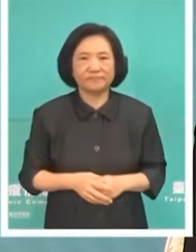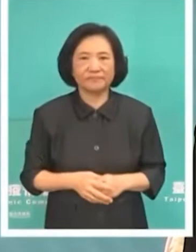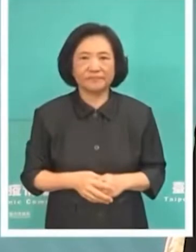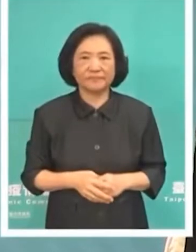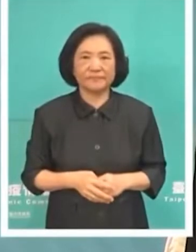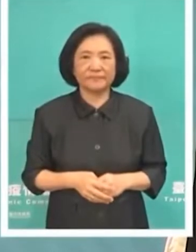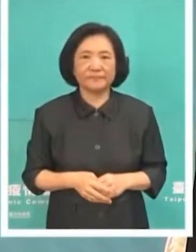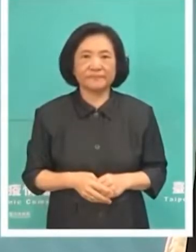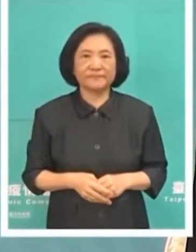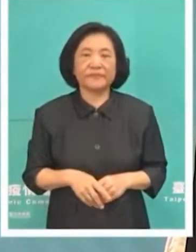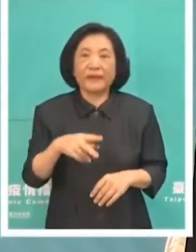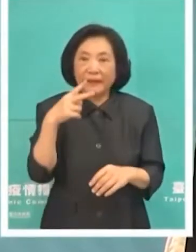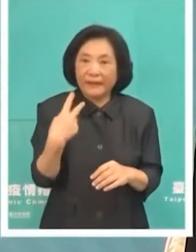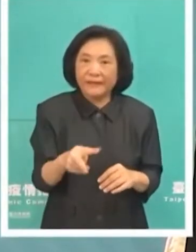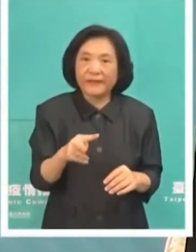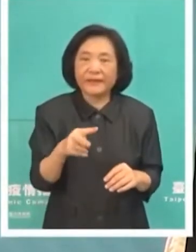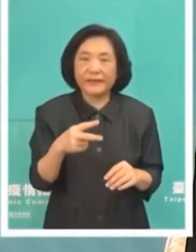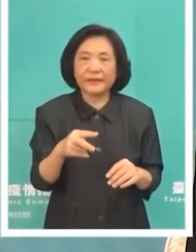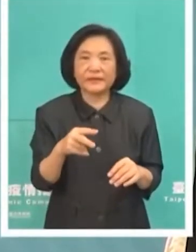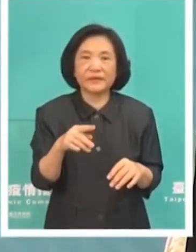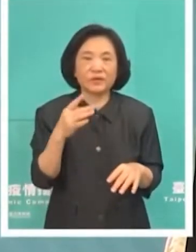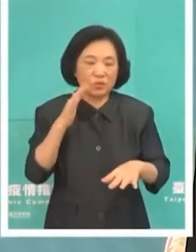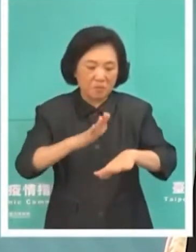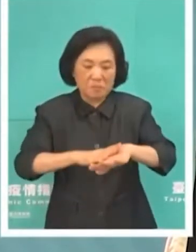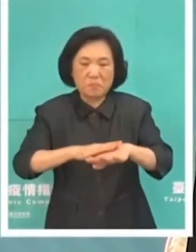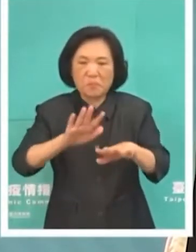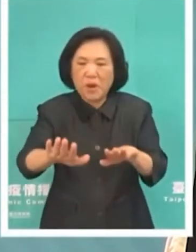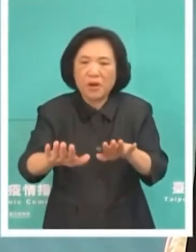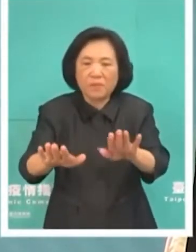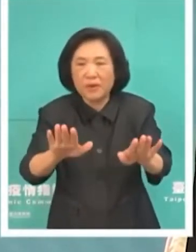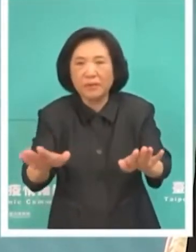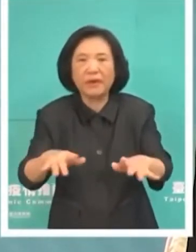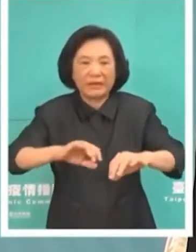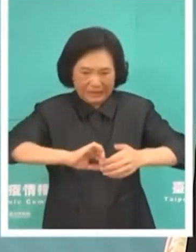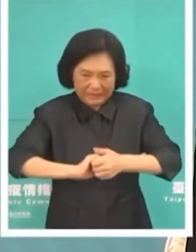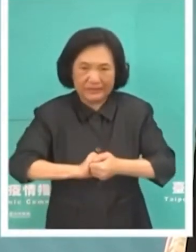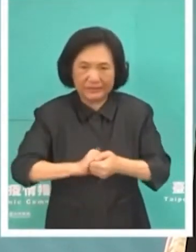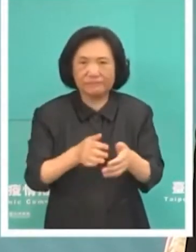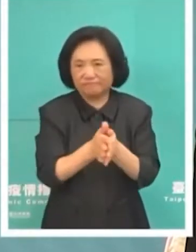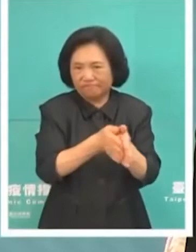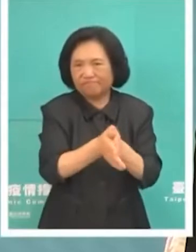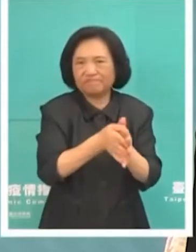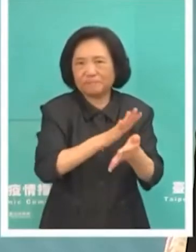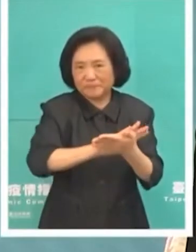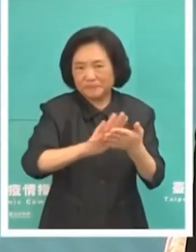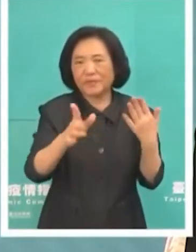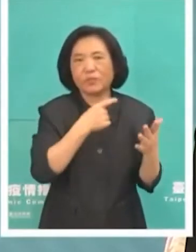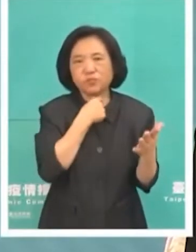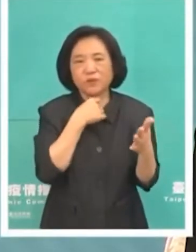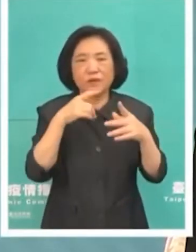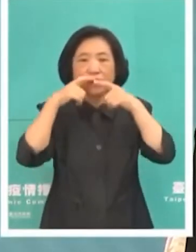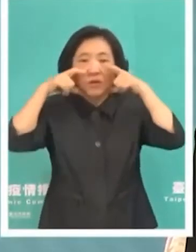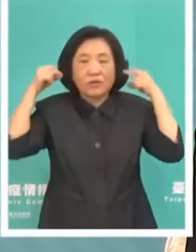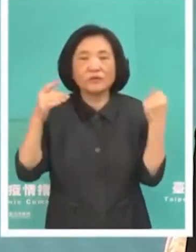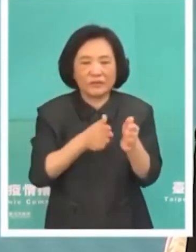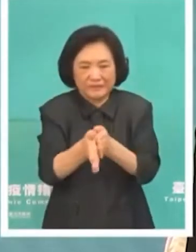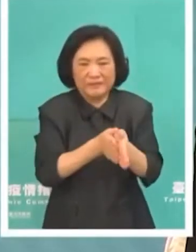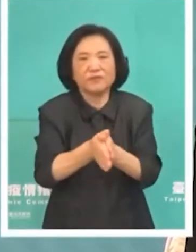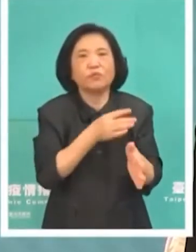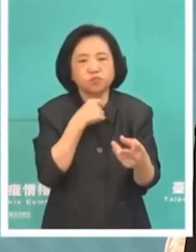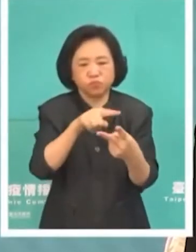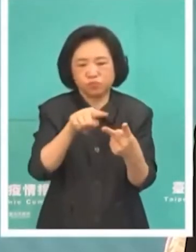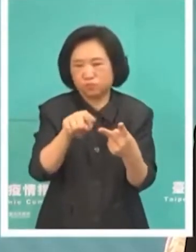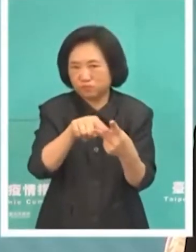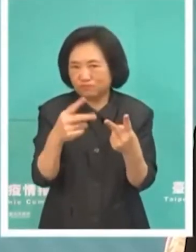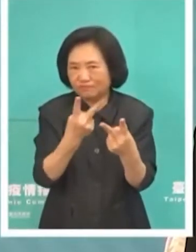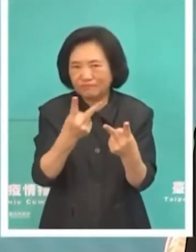还有哈，这个手有摸过你知道哈，出来洗手还是要洗手，所以戴口罩、勤洗手哈，这